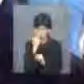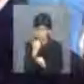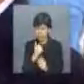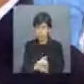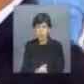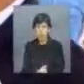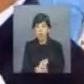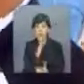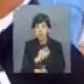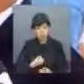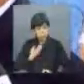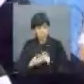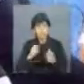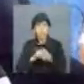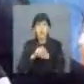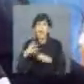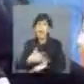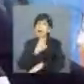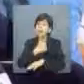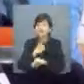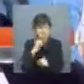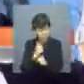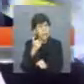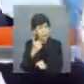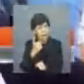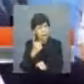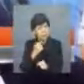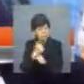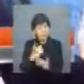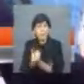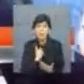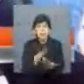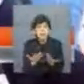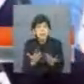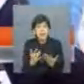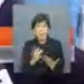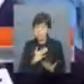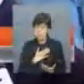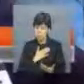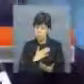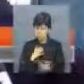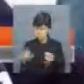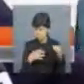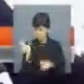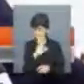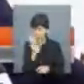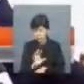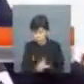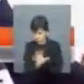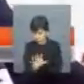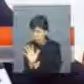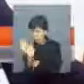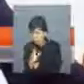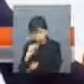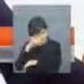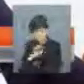ถ้าเป็นการแสดงความเห็นทางการเมืองทั่วไปมันก็ต้องทำได้อยู่แล้วเพราะคนเท่านั้นเองแต่ว่าอย่าใส่ร้ายป้ายสีหลอกลวงให้ข้อมูลเท็จสำ